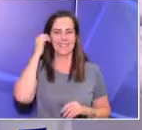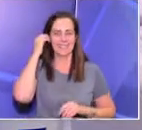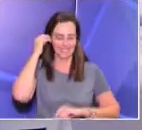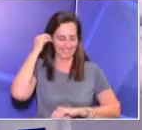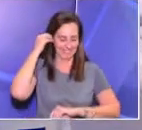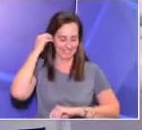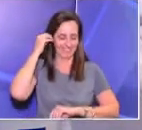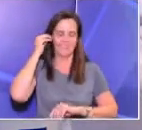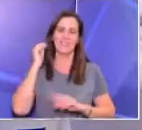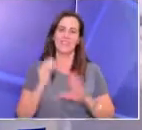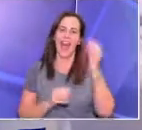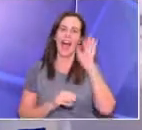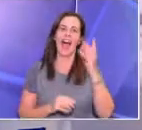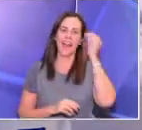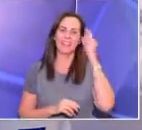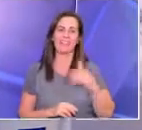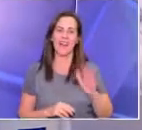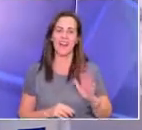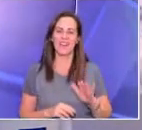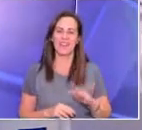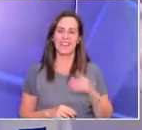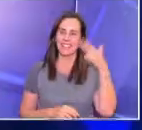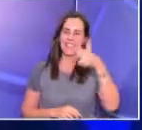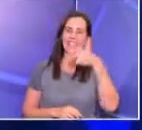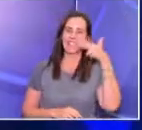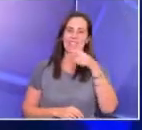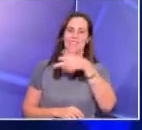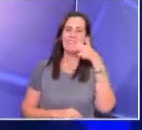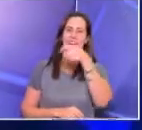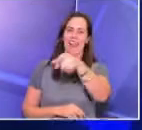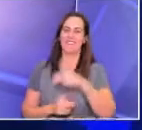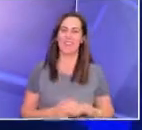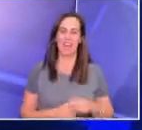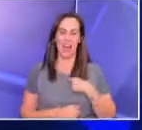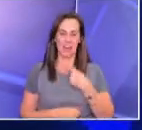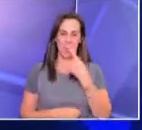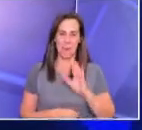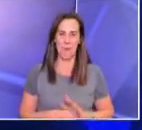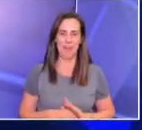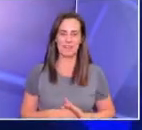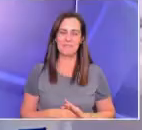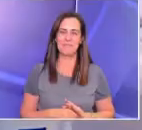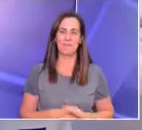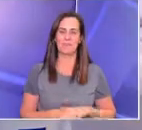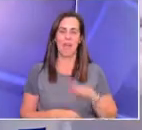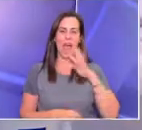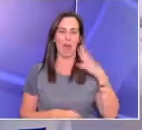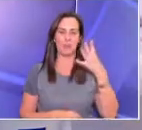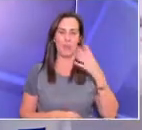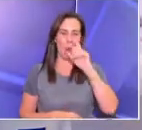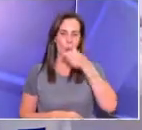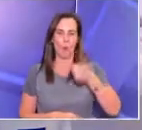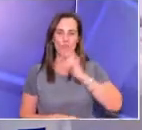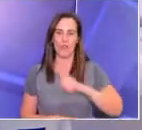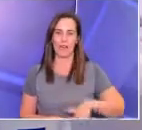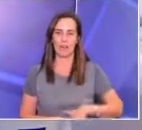אל תזכור, אל תזכור לי את זה. אל תצטט אותי. צלמו עכשיו רק אני מצלמה. אני אומר כזה דבר. 4 שנים, רון חולדאי, ראש